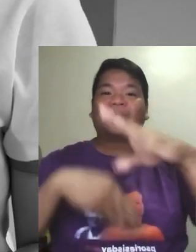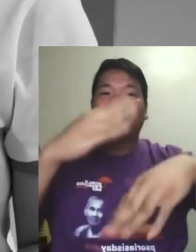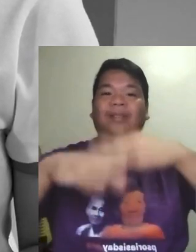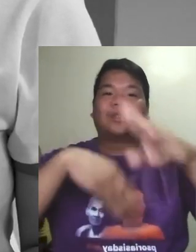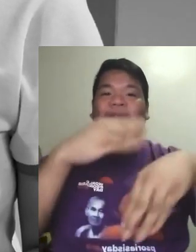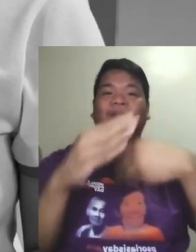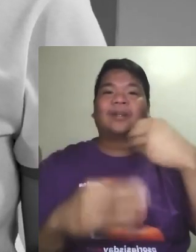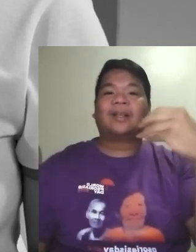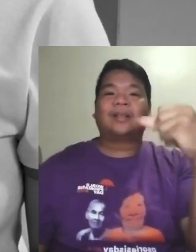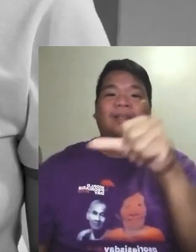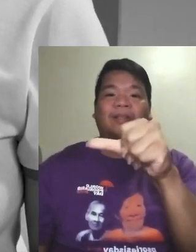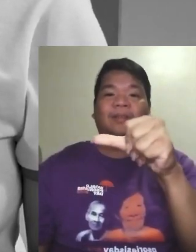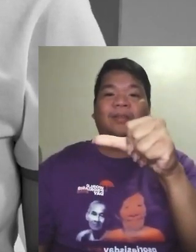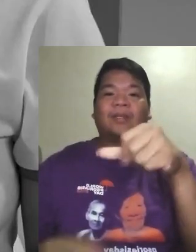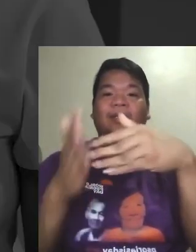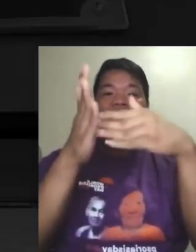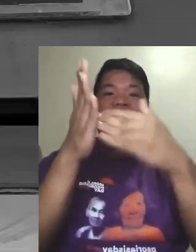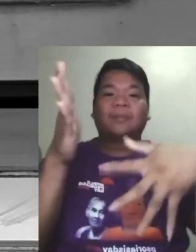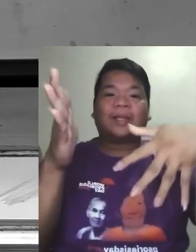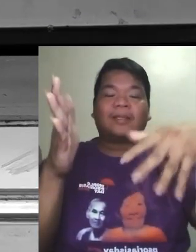Mahal ang gamot at laboratorio.